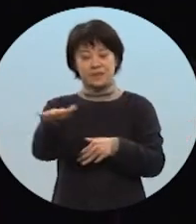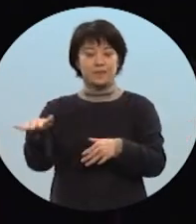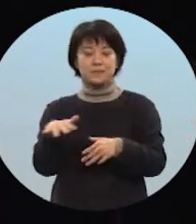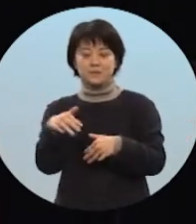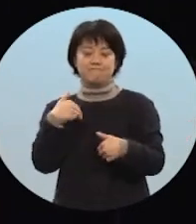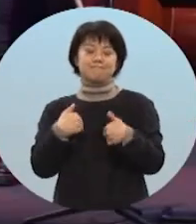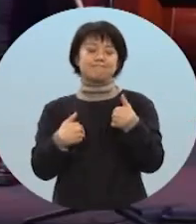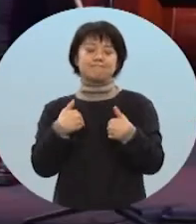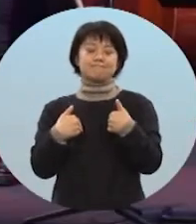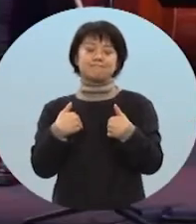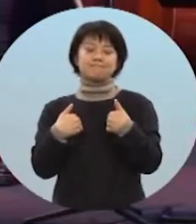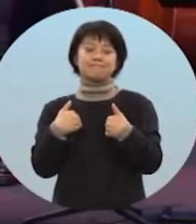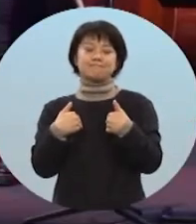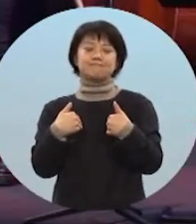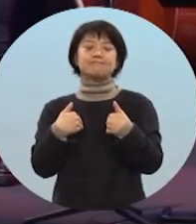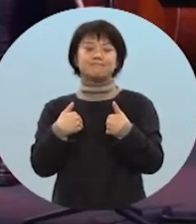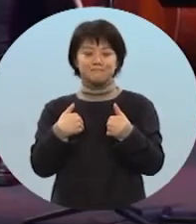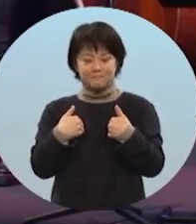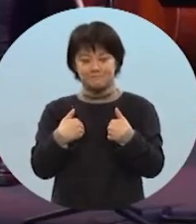うか。